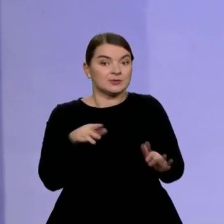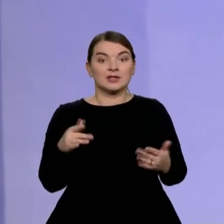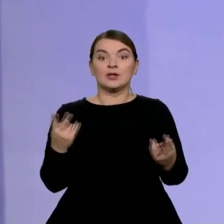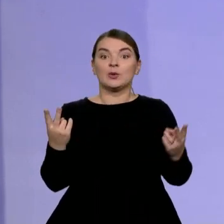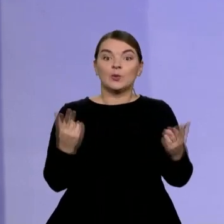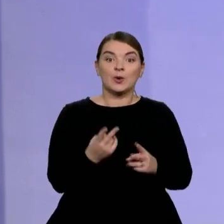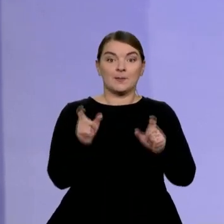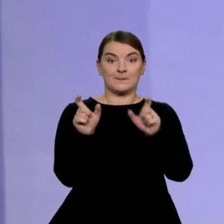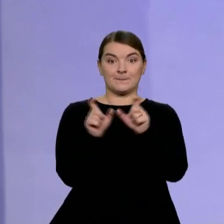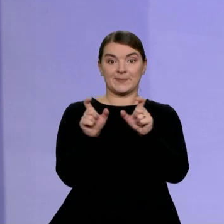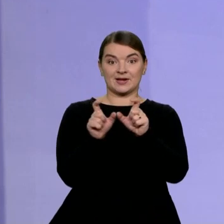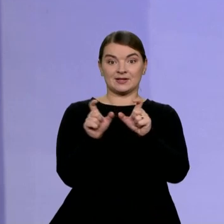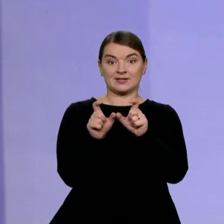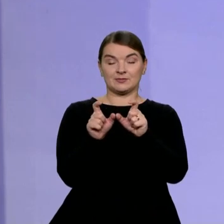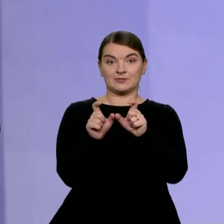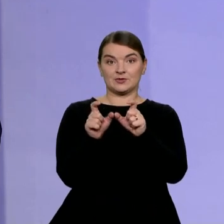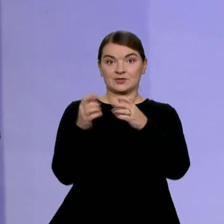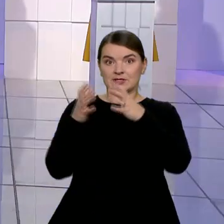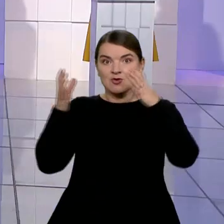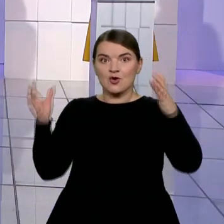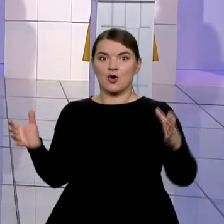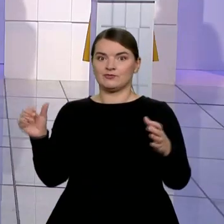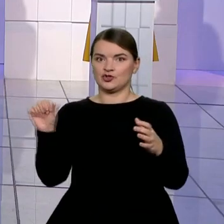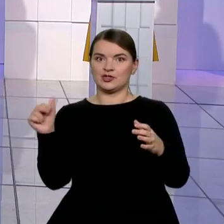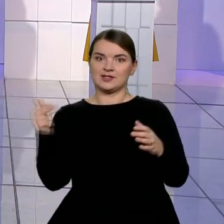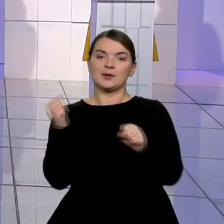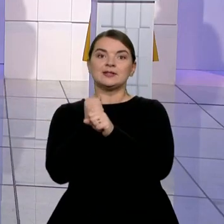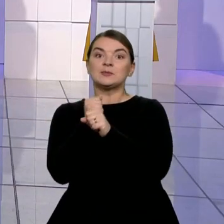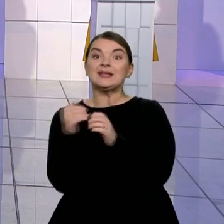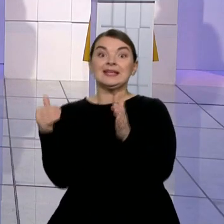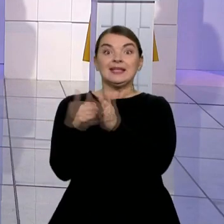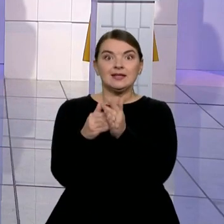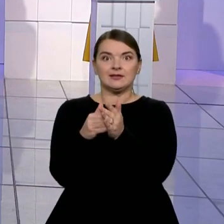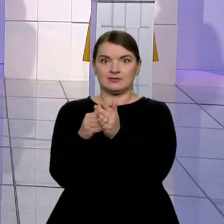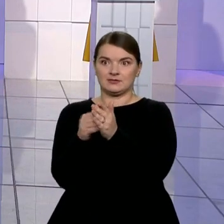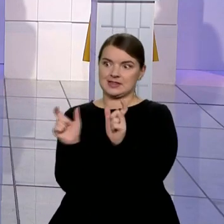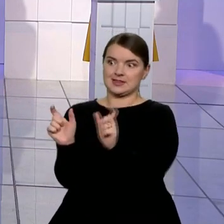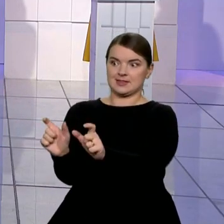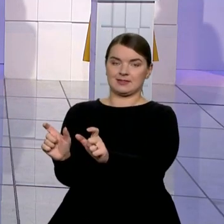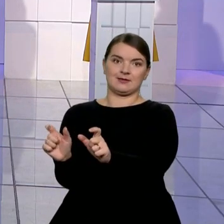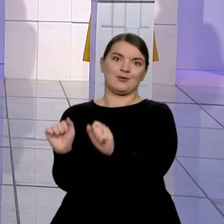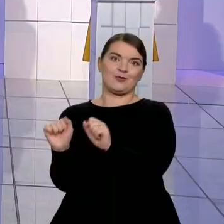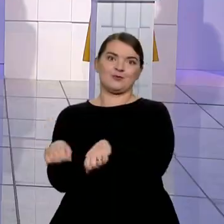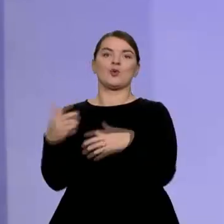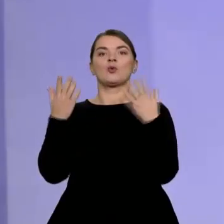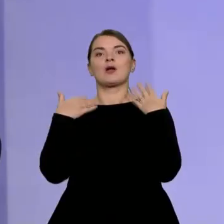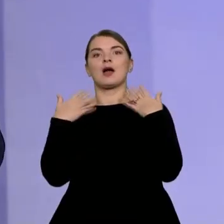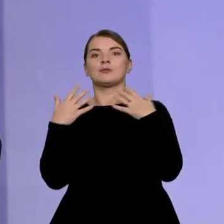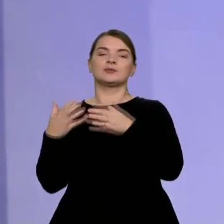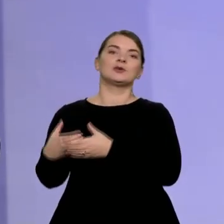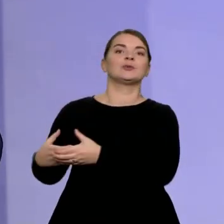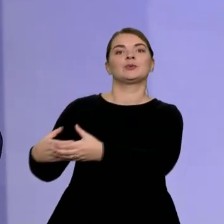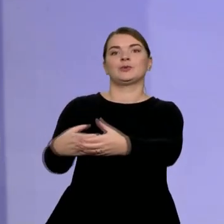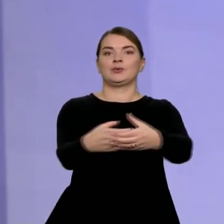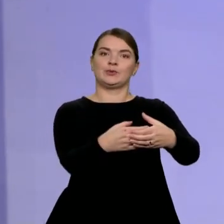prekybos centrų laiką, darbo laiką apriboti savaitgaliais, taip skatindami žmonės gal praleisti laiką gamtoje arba